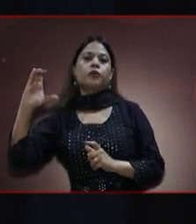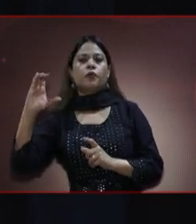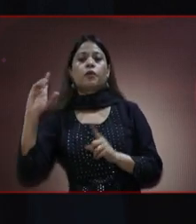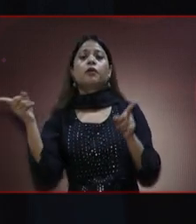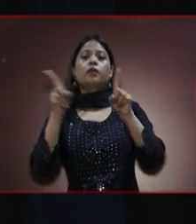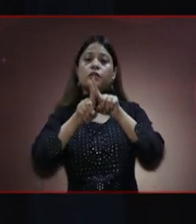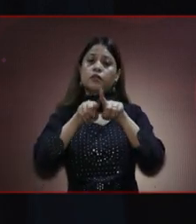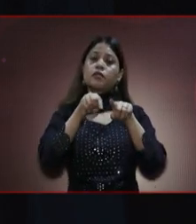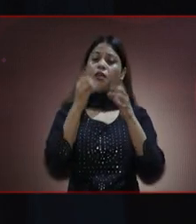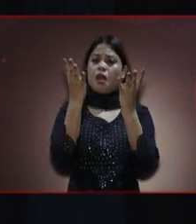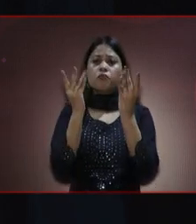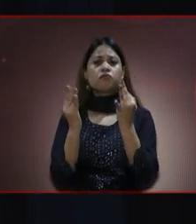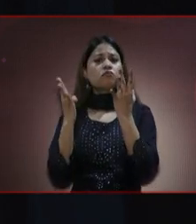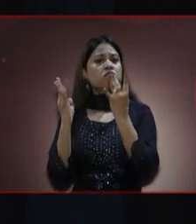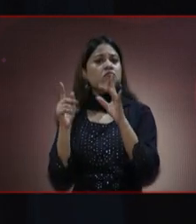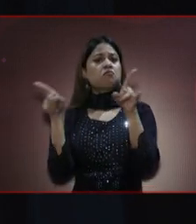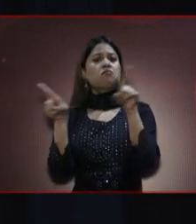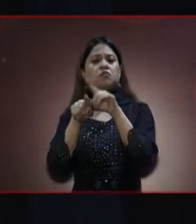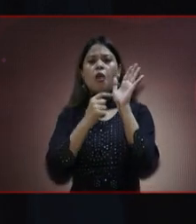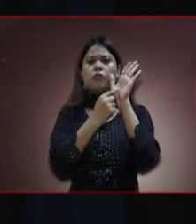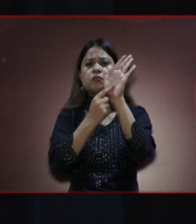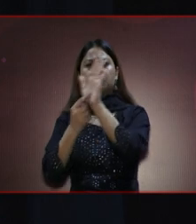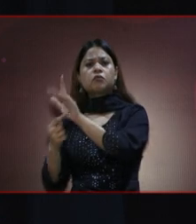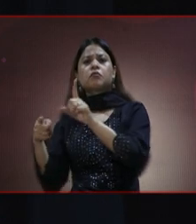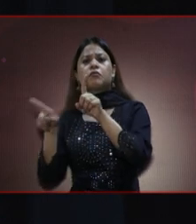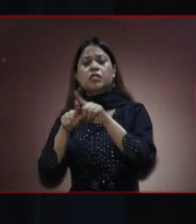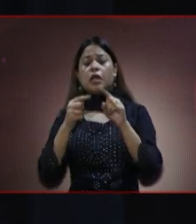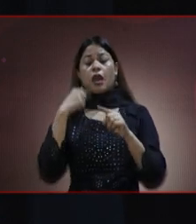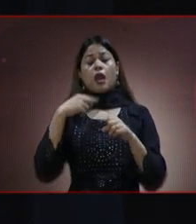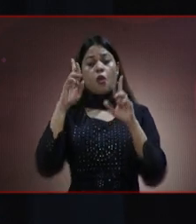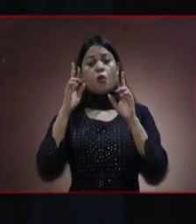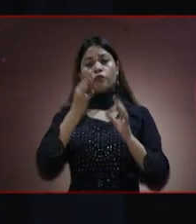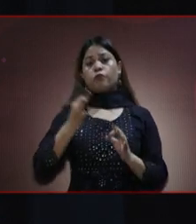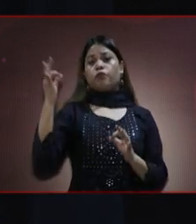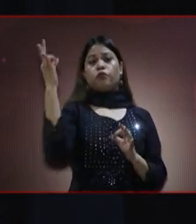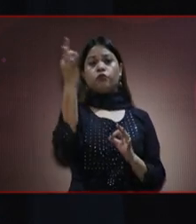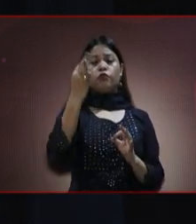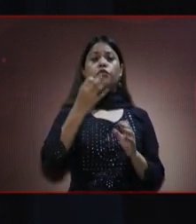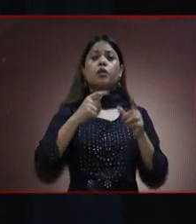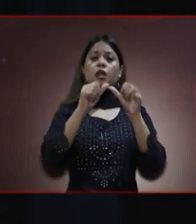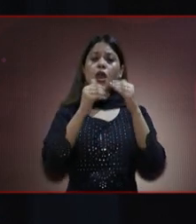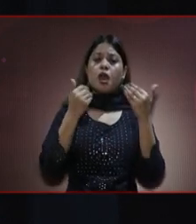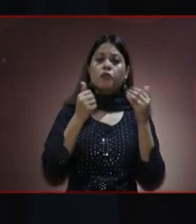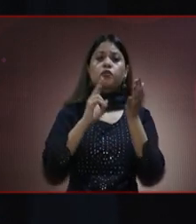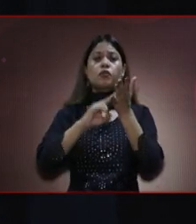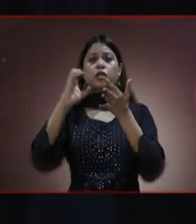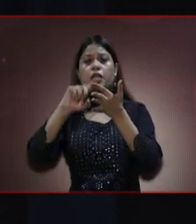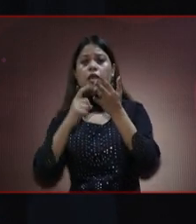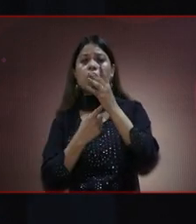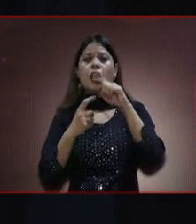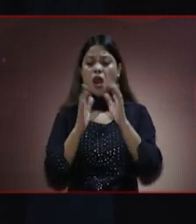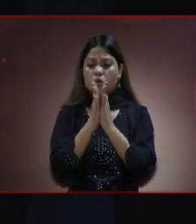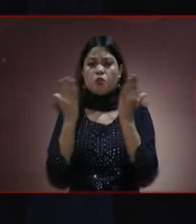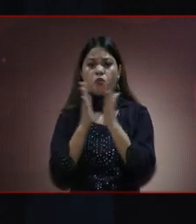के आंकड़ों से आने वाले दुनिया में और आने वाले दिनों में मैं समझता हूँ कि किताबों की जो मांग